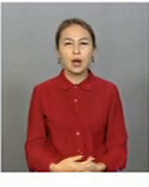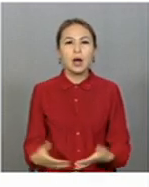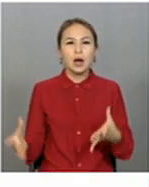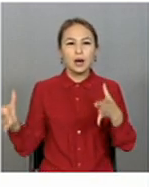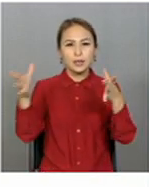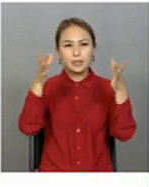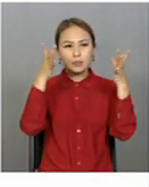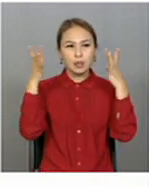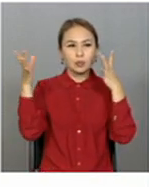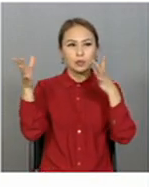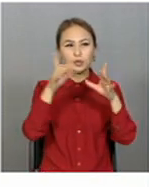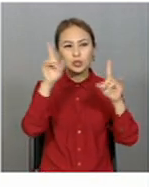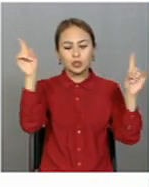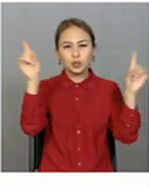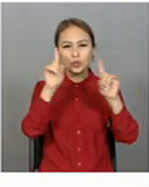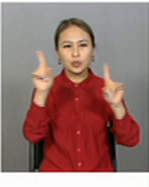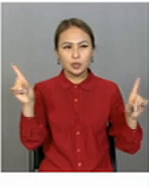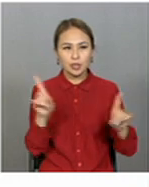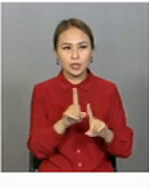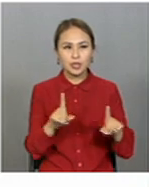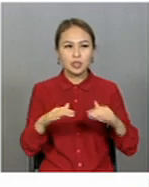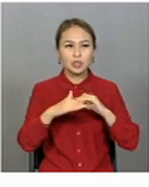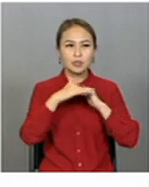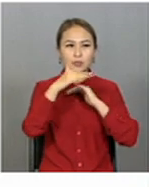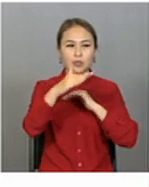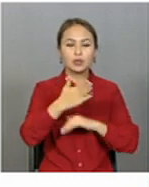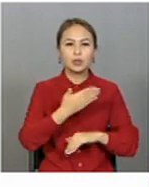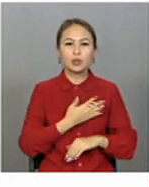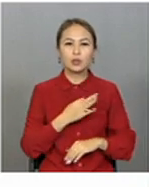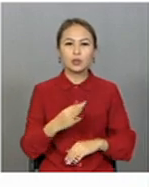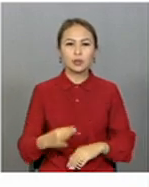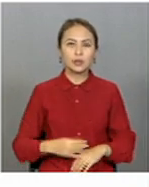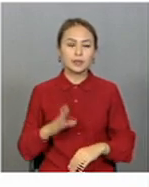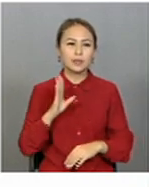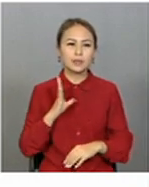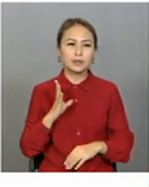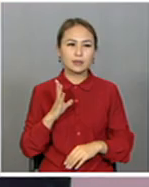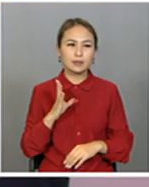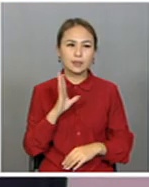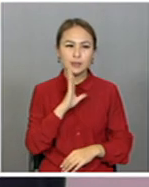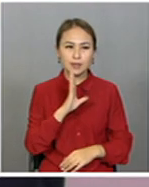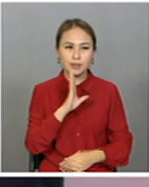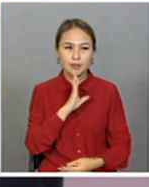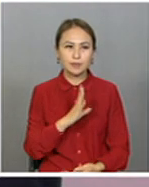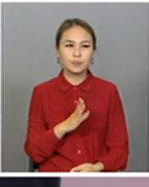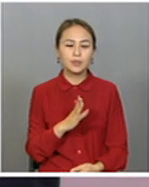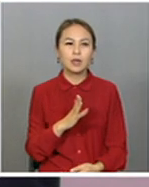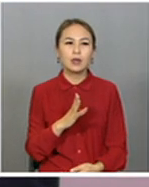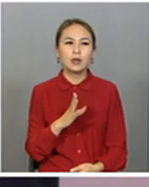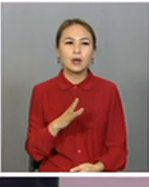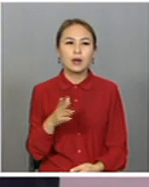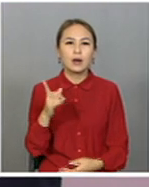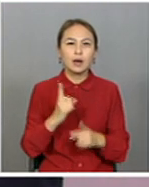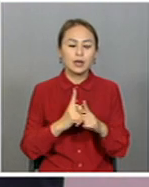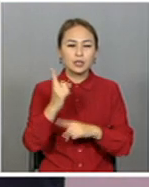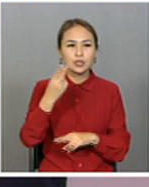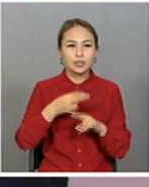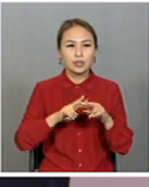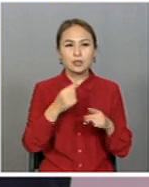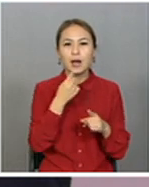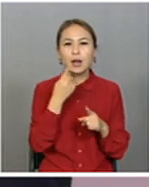Аспан көкте жұлдыздар, жерде біздің ұл-қыздар. Ғарыш деген алыс